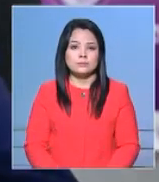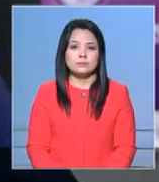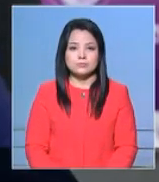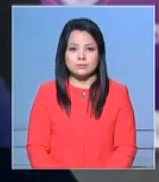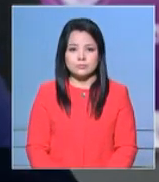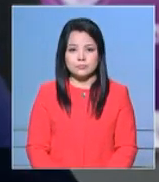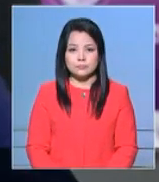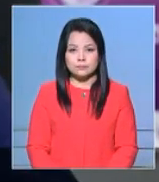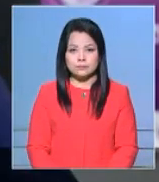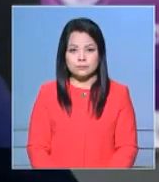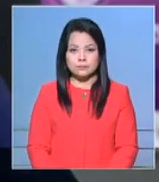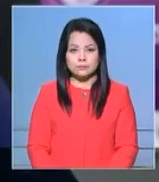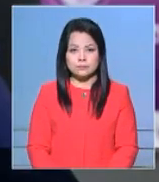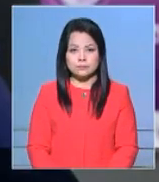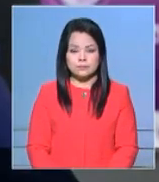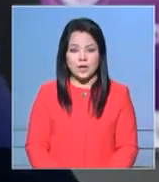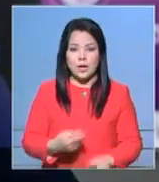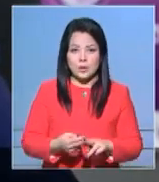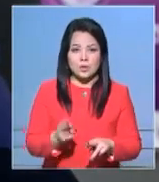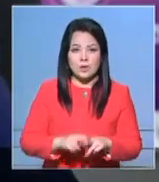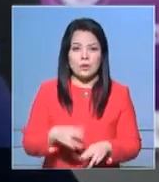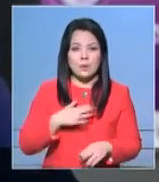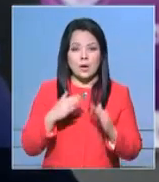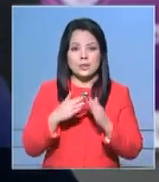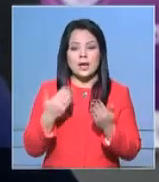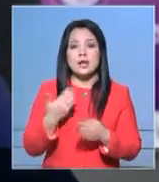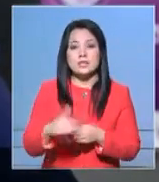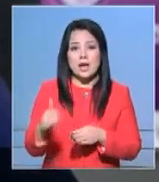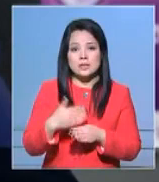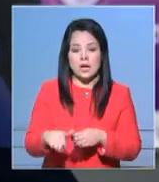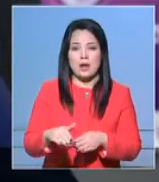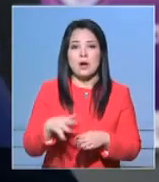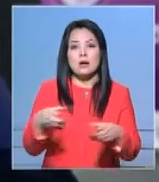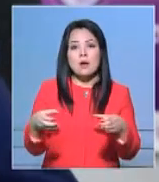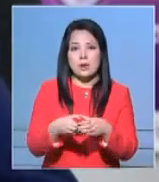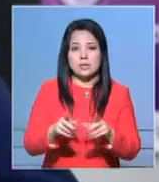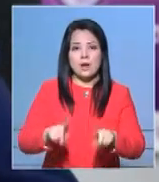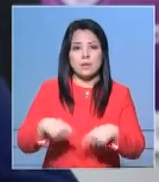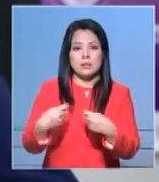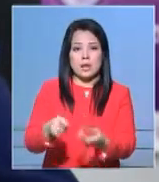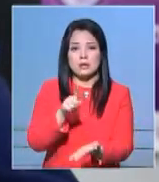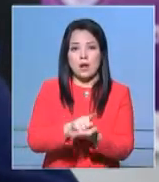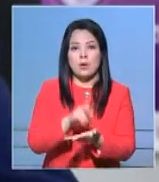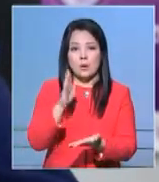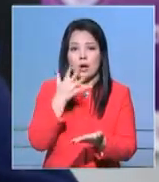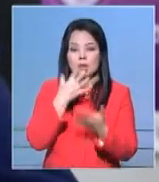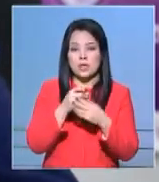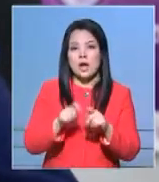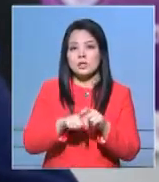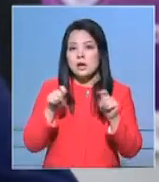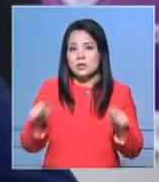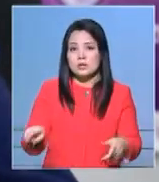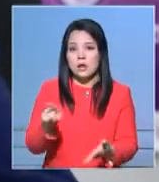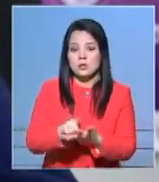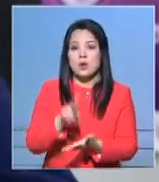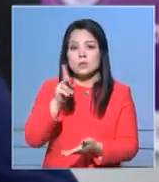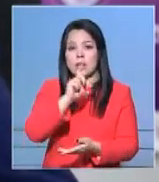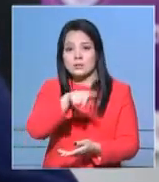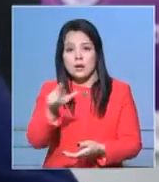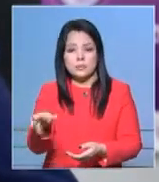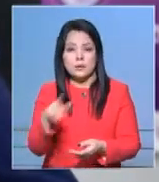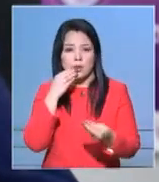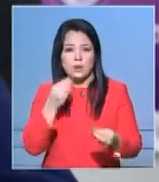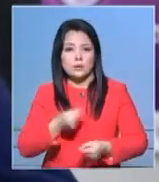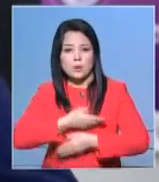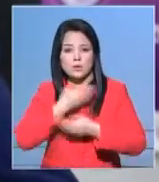будет передаваться ипотечной компании. Бұл тізім ипотекалық компанияға беріледі. Бұл жүйені міндетті түрде ашықламыз. Мен бұған көңілі толмайтындар